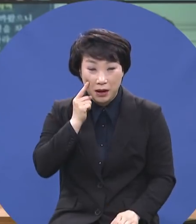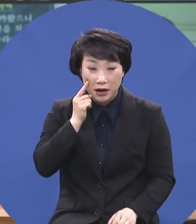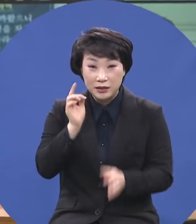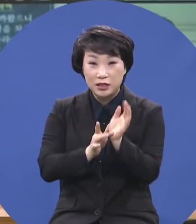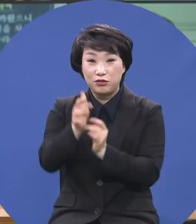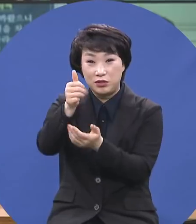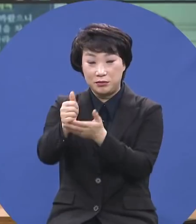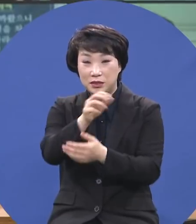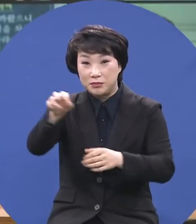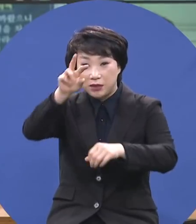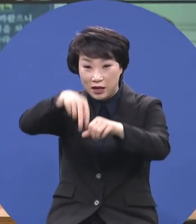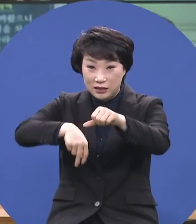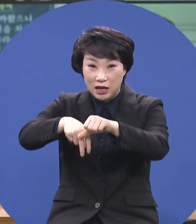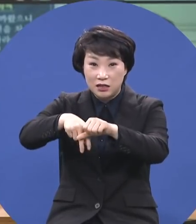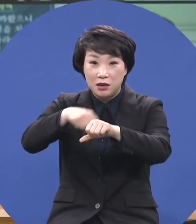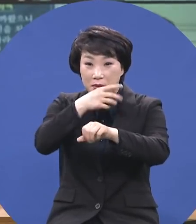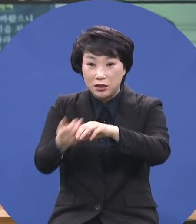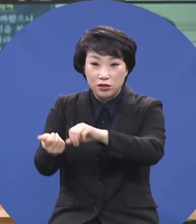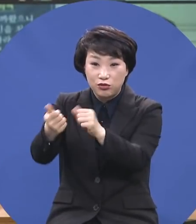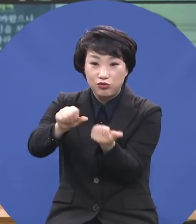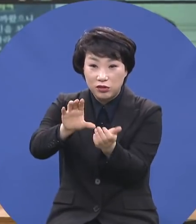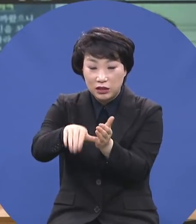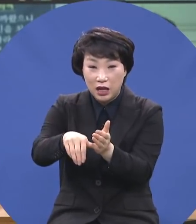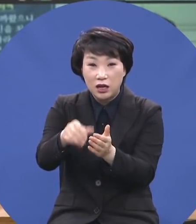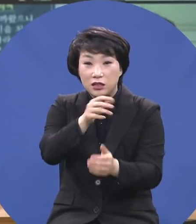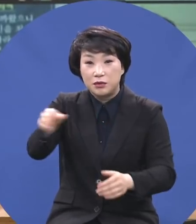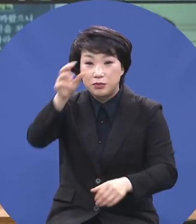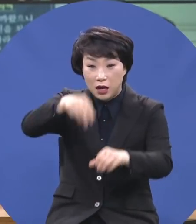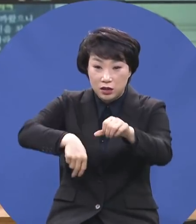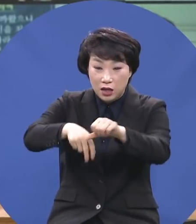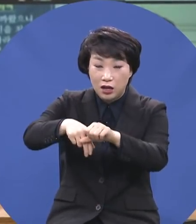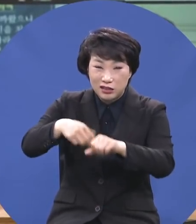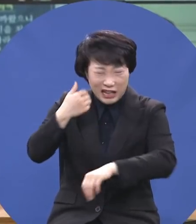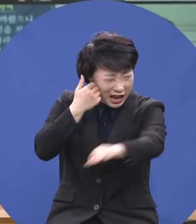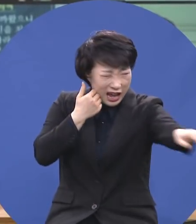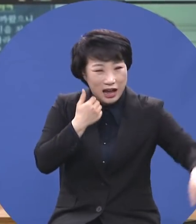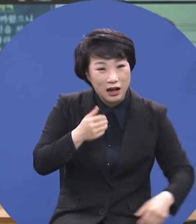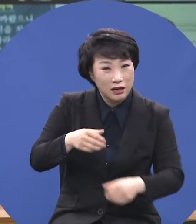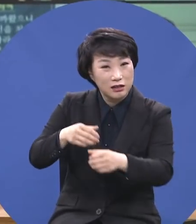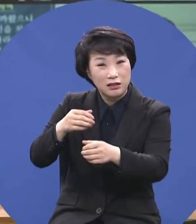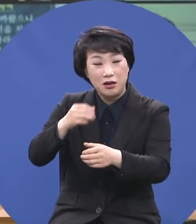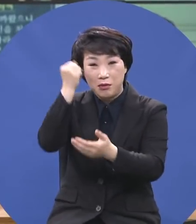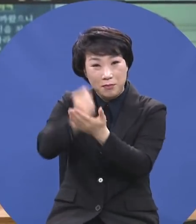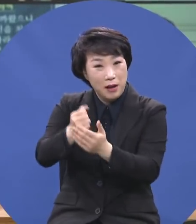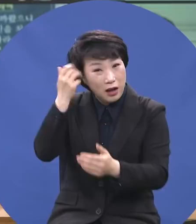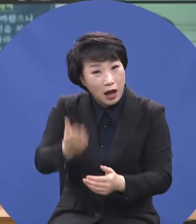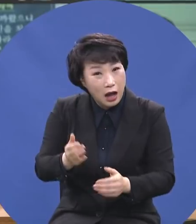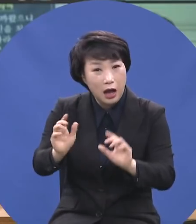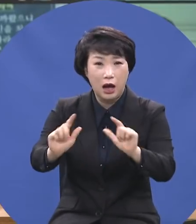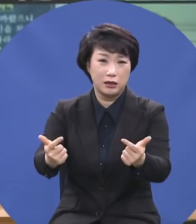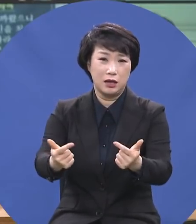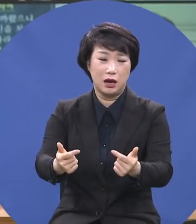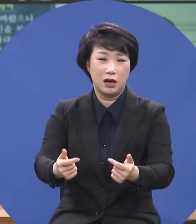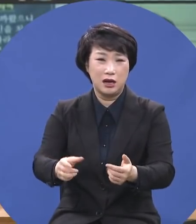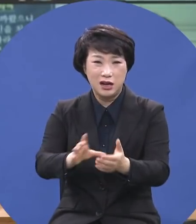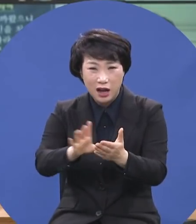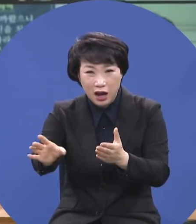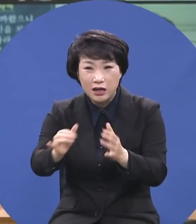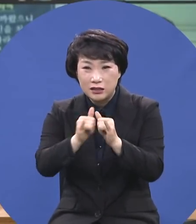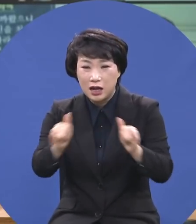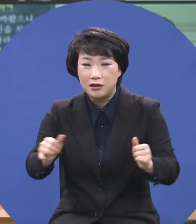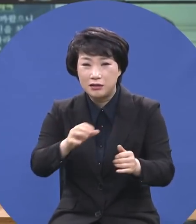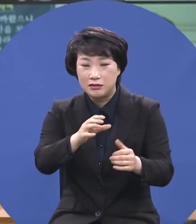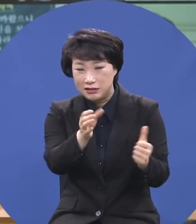예수 십자가에서 피 흘려 죽을 때 십자가는 아무나 짊어지는 거야? 응? 행악자들을 십자가에 못